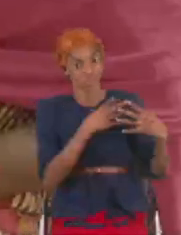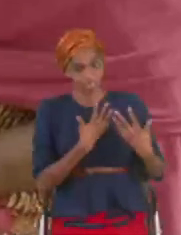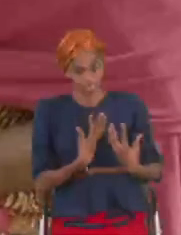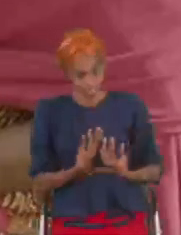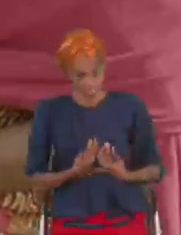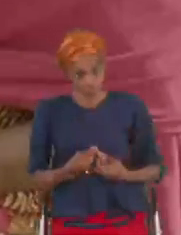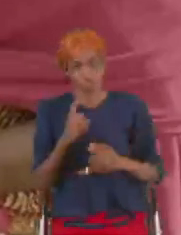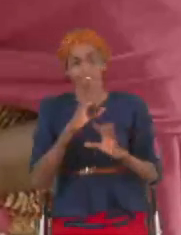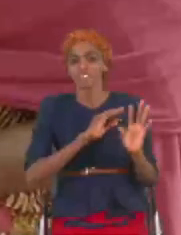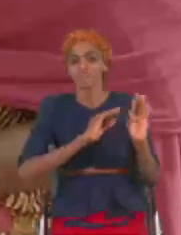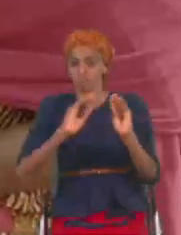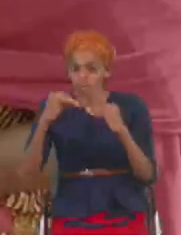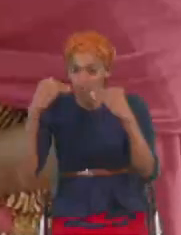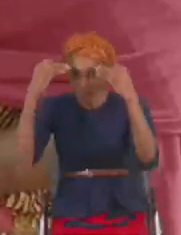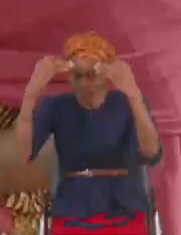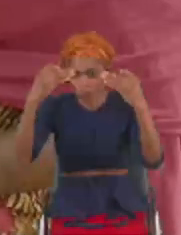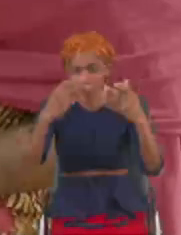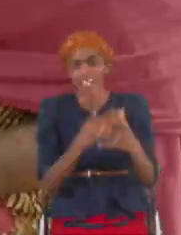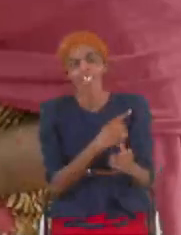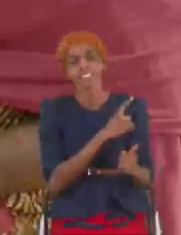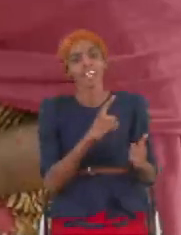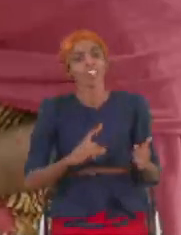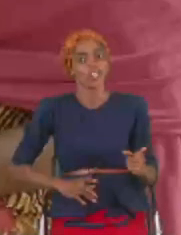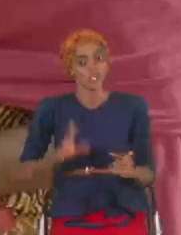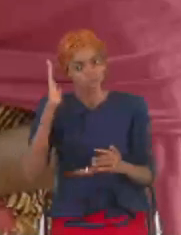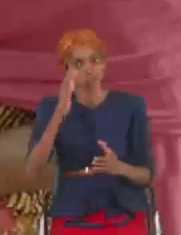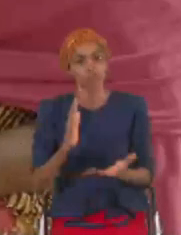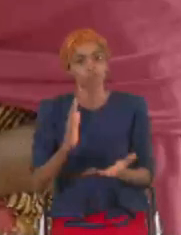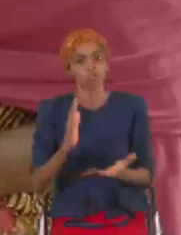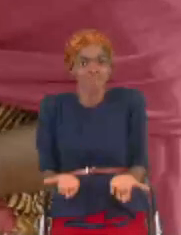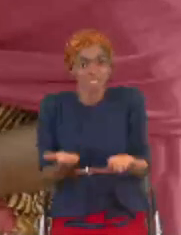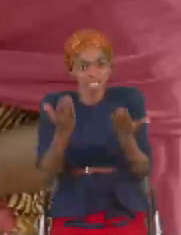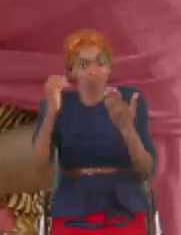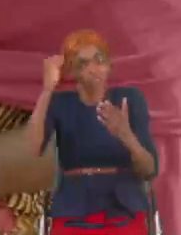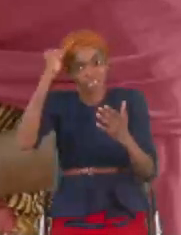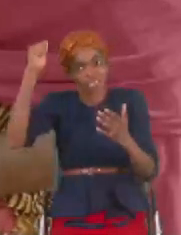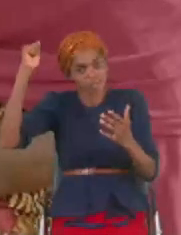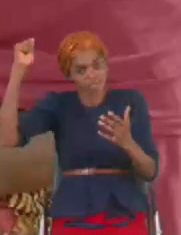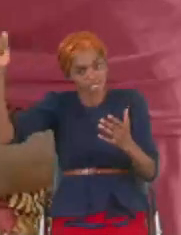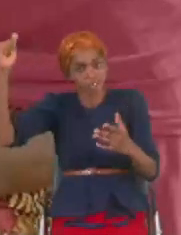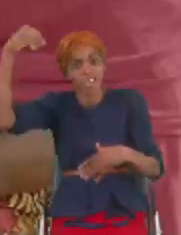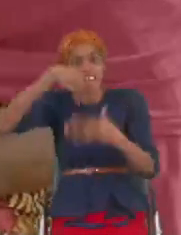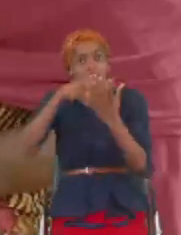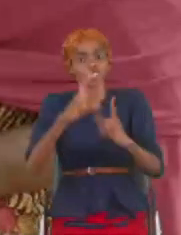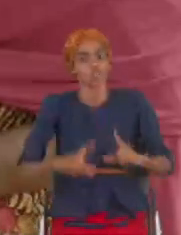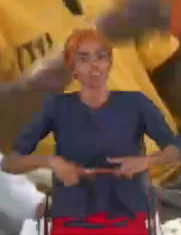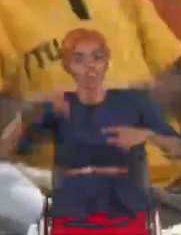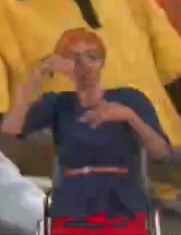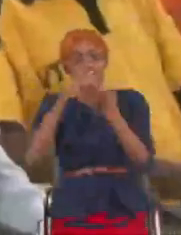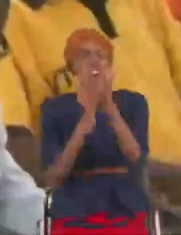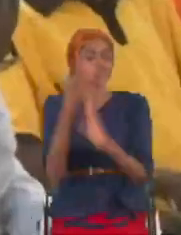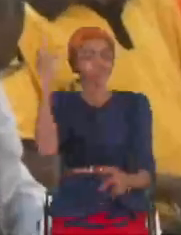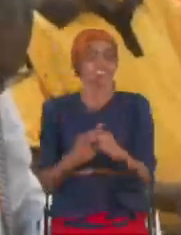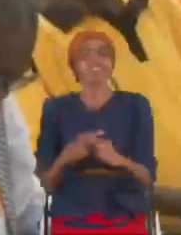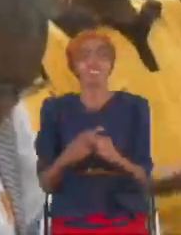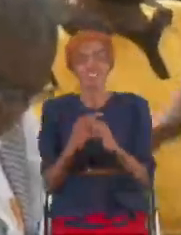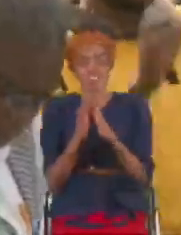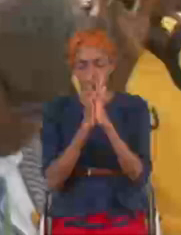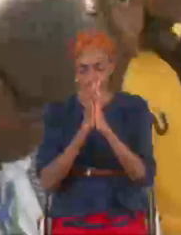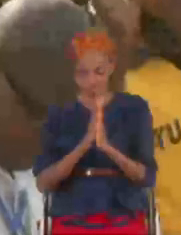j'ai doux et le seigneur va se magnifier dans ta vie au nom de